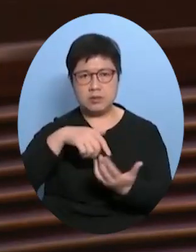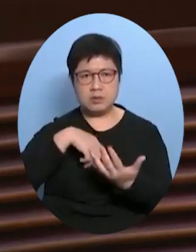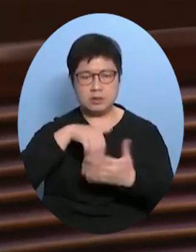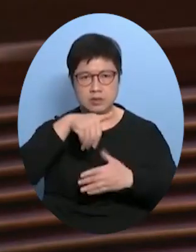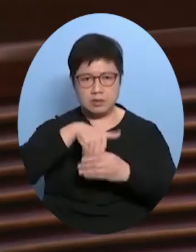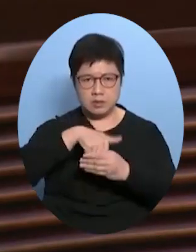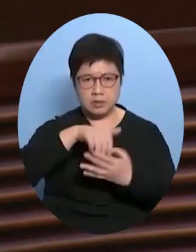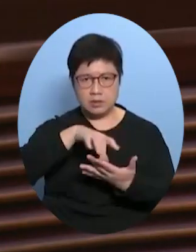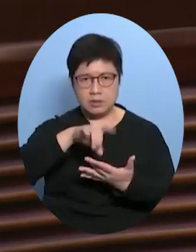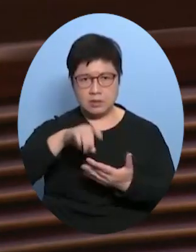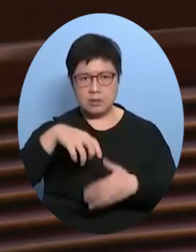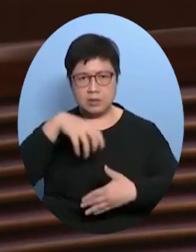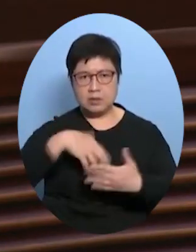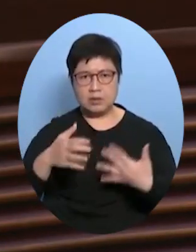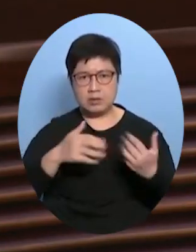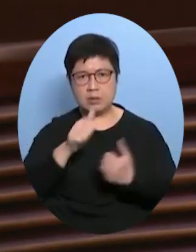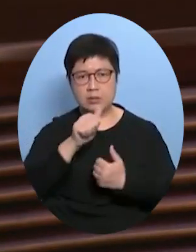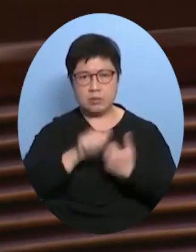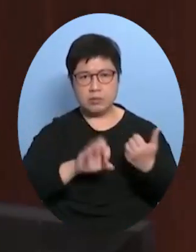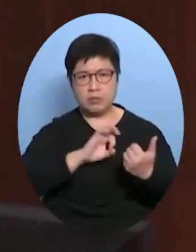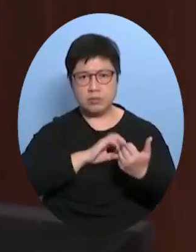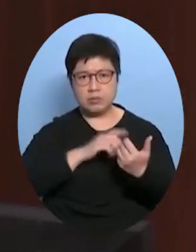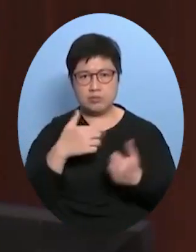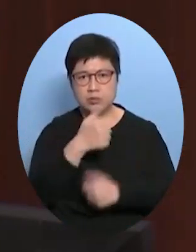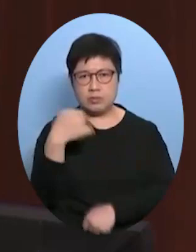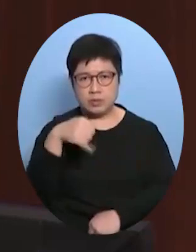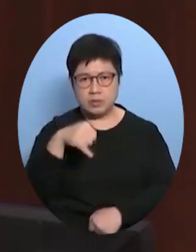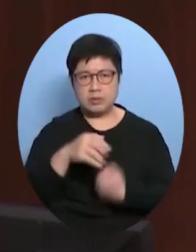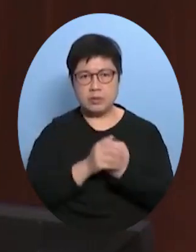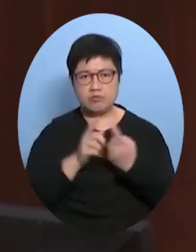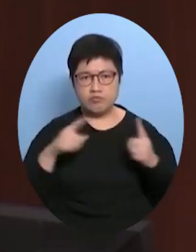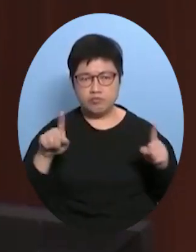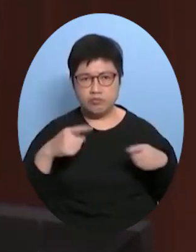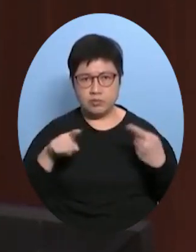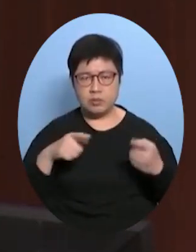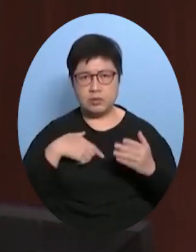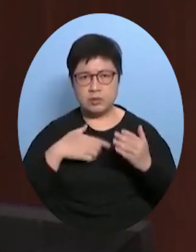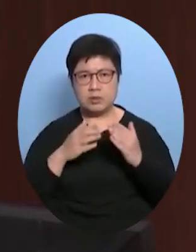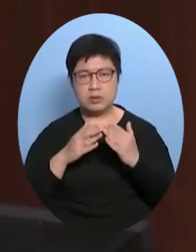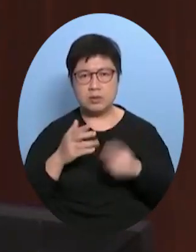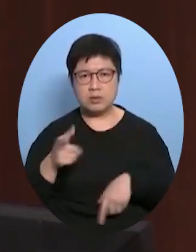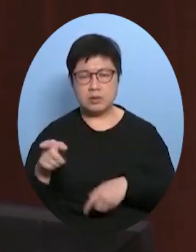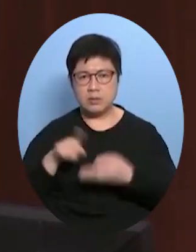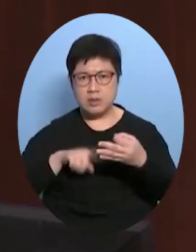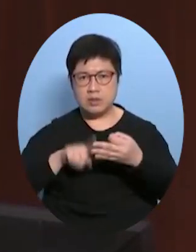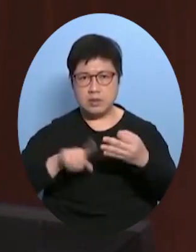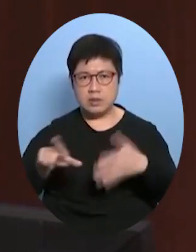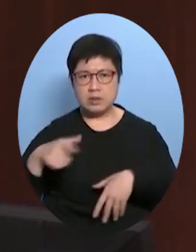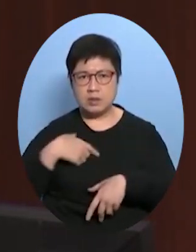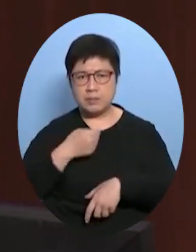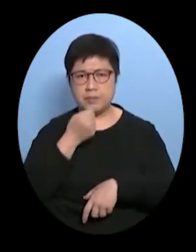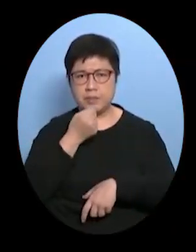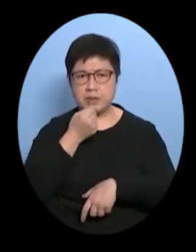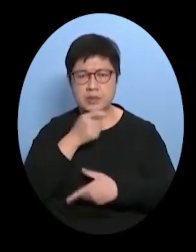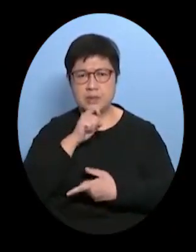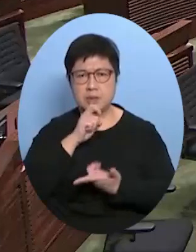席，維護國家尊嚴的國歌條例草案。 局長，請你等一等。王國建議。 細聲啊，係咪個麥有